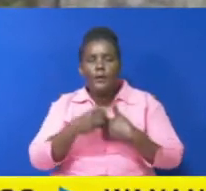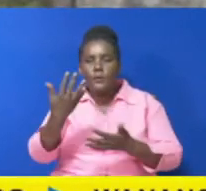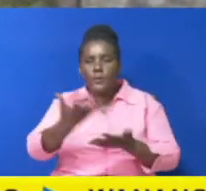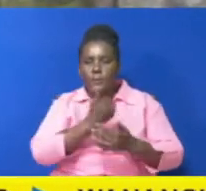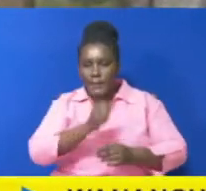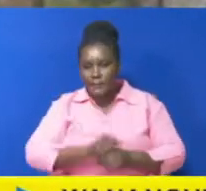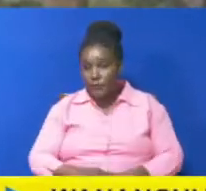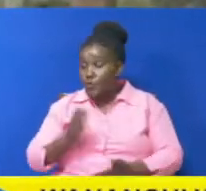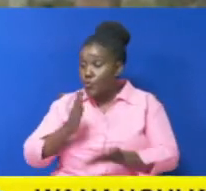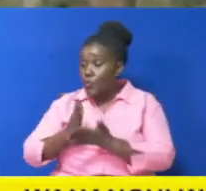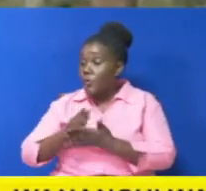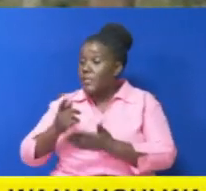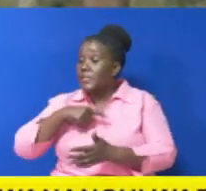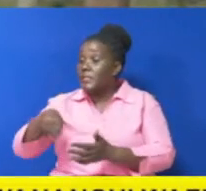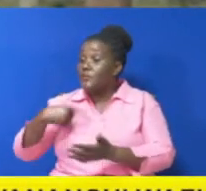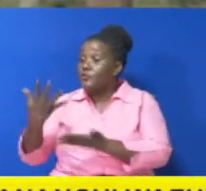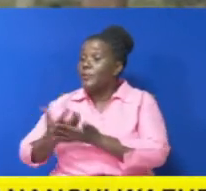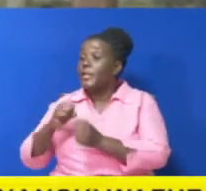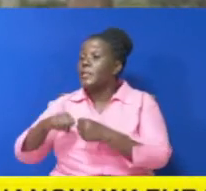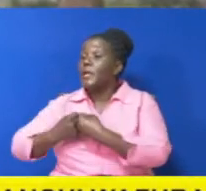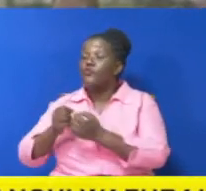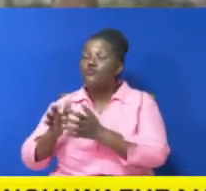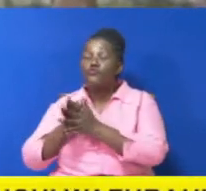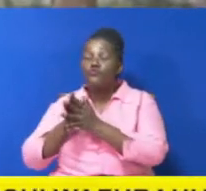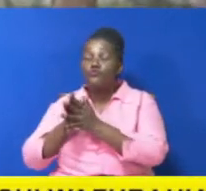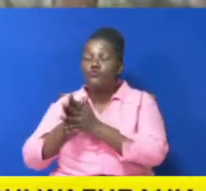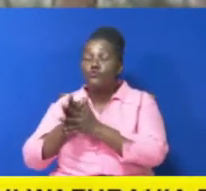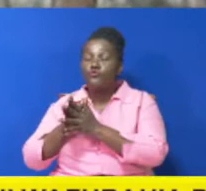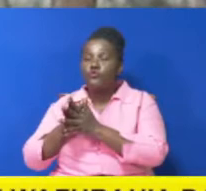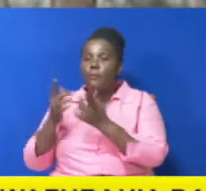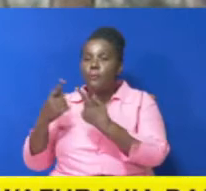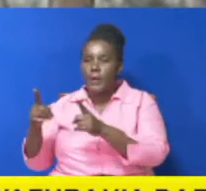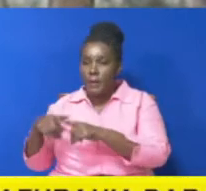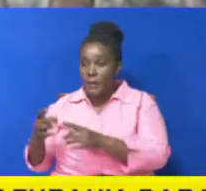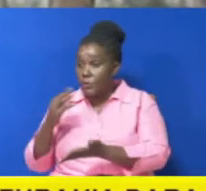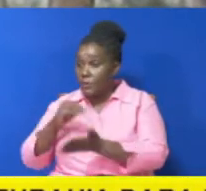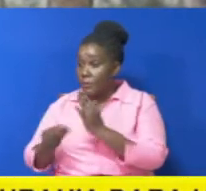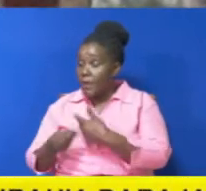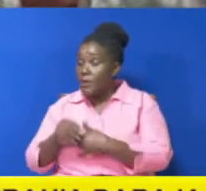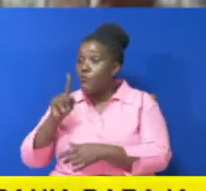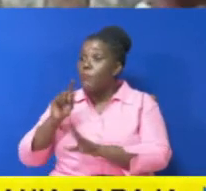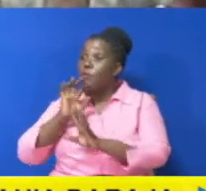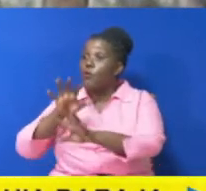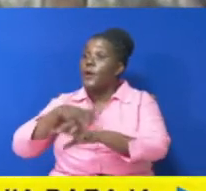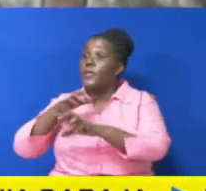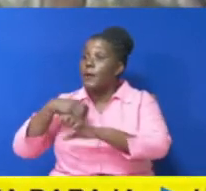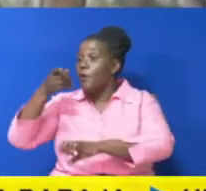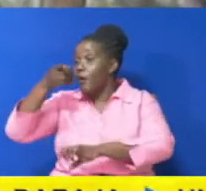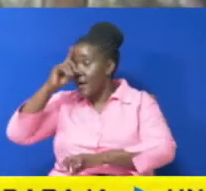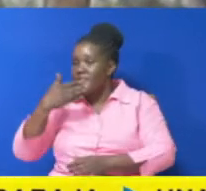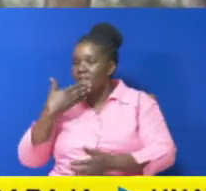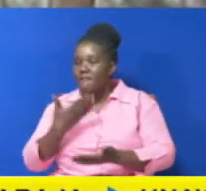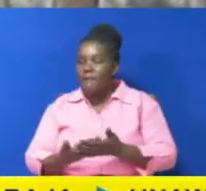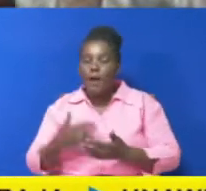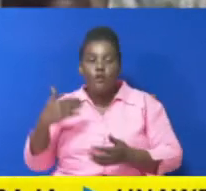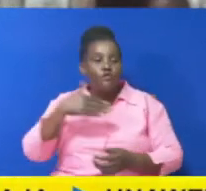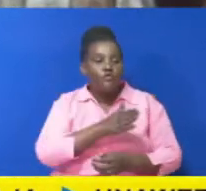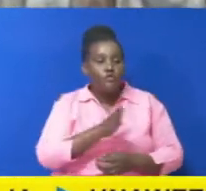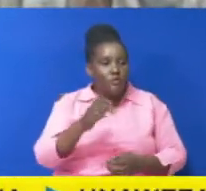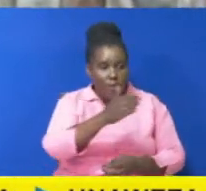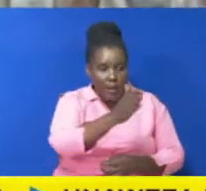tunazipitia kwa sababu tunatunza wanyama wengine ni wanyama hatari, wanyama kama